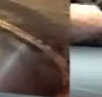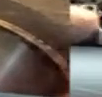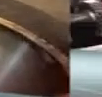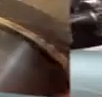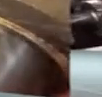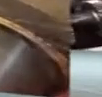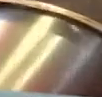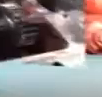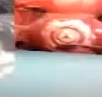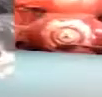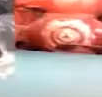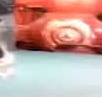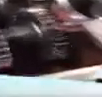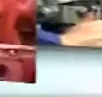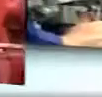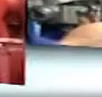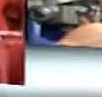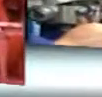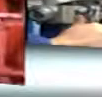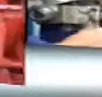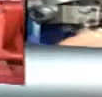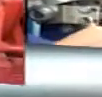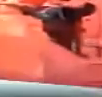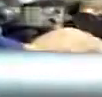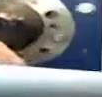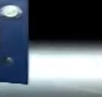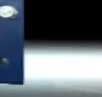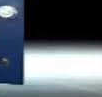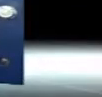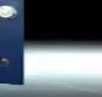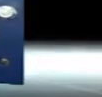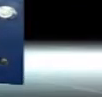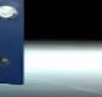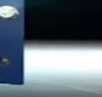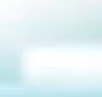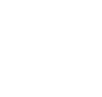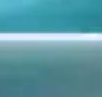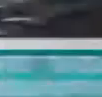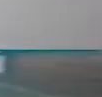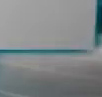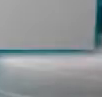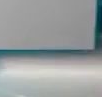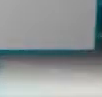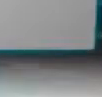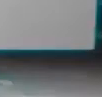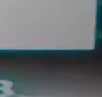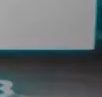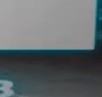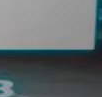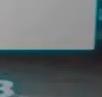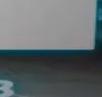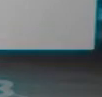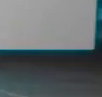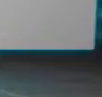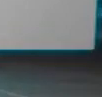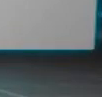двигатели импортного производства. Ремонт КПП и узлов трансмиссии трактора. Ремонт стартеров, генераторов, топливной аппаратуры,